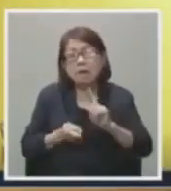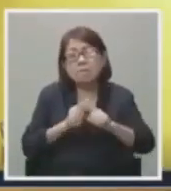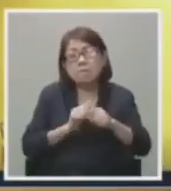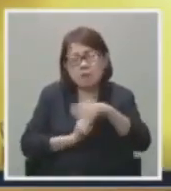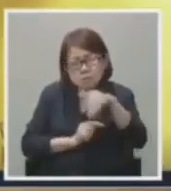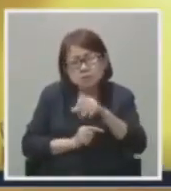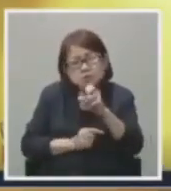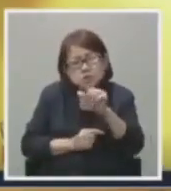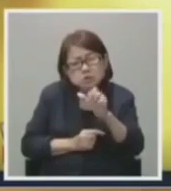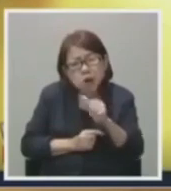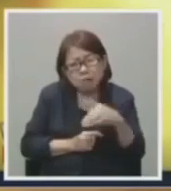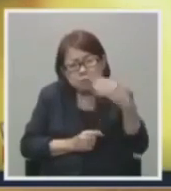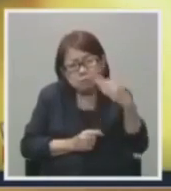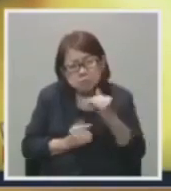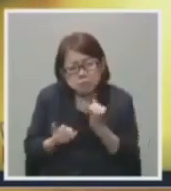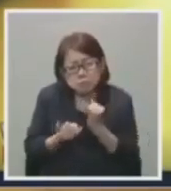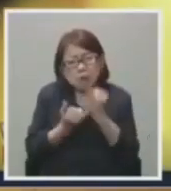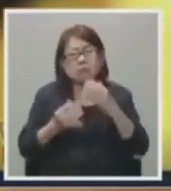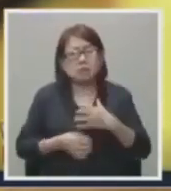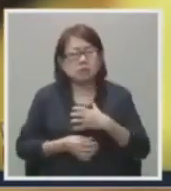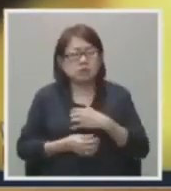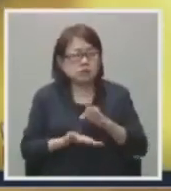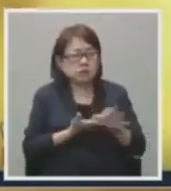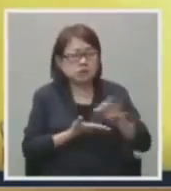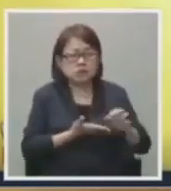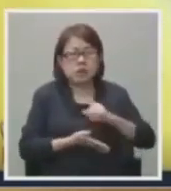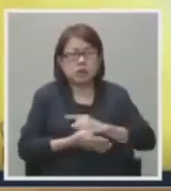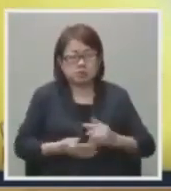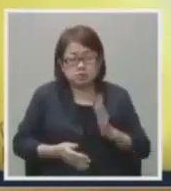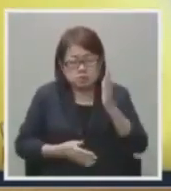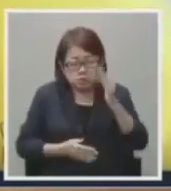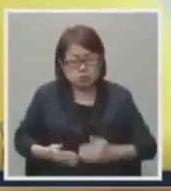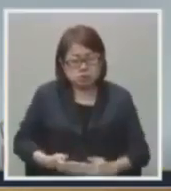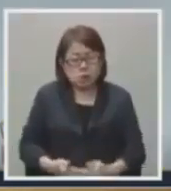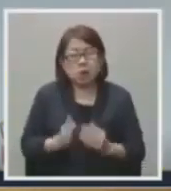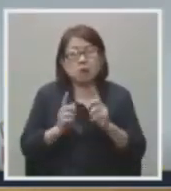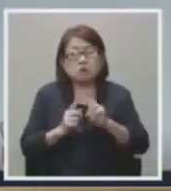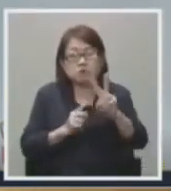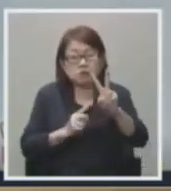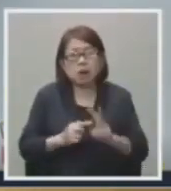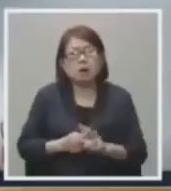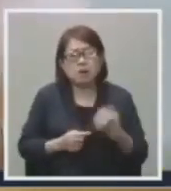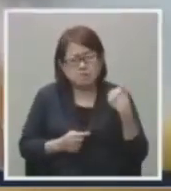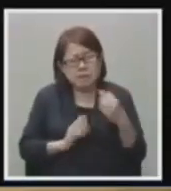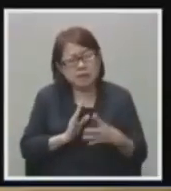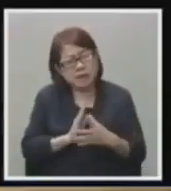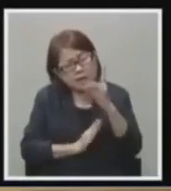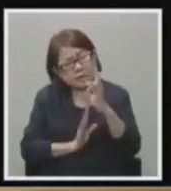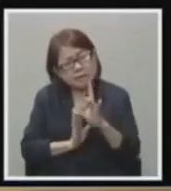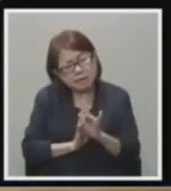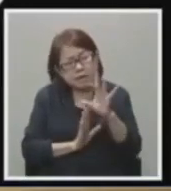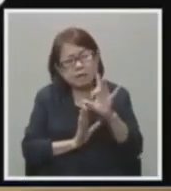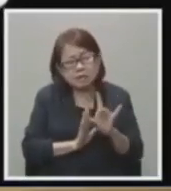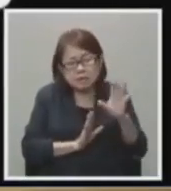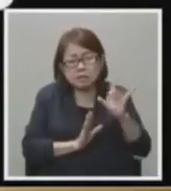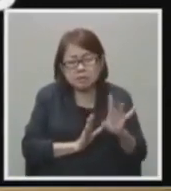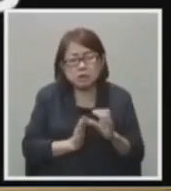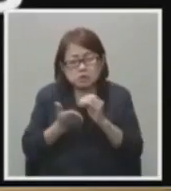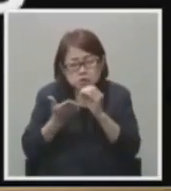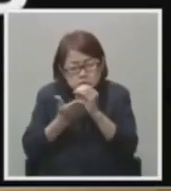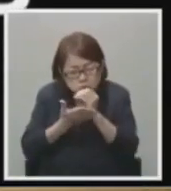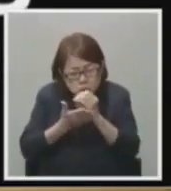อมาเนี่ยซื้อเองครับซื้อมาเสพเองเรื่อยๆจนกระทั่งมีลูกคนที่2ก็ยังเสพอยู่บ้างอาทิตย์ละครั้ง2ครั้ง เอาละครับ